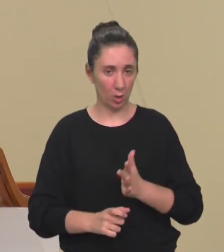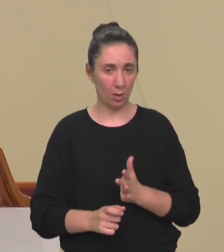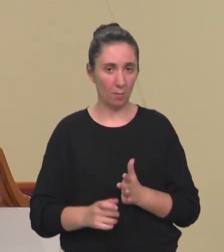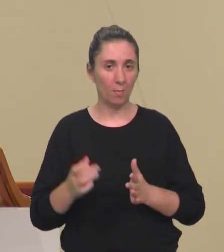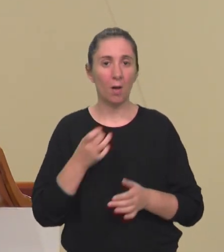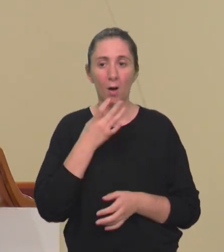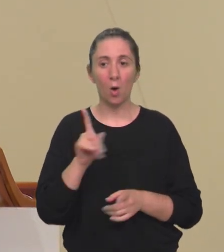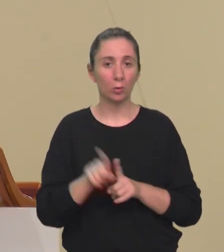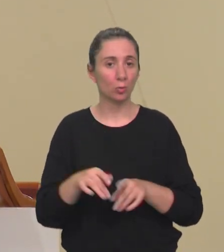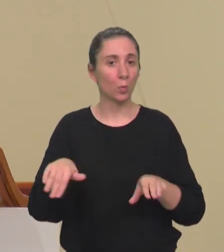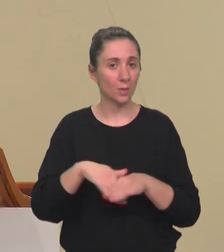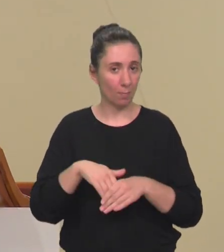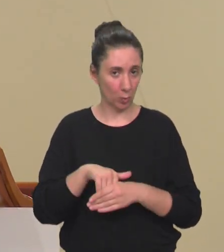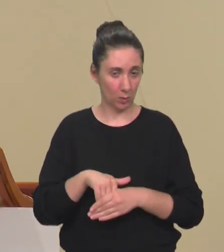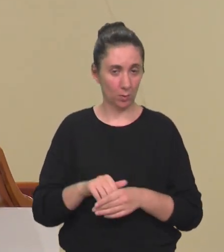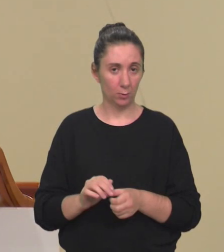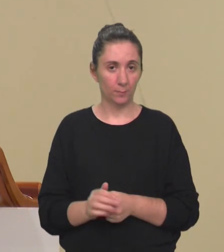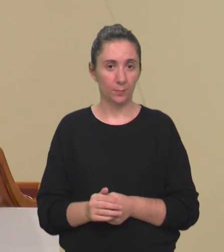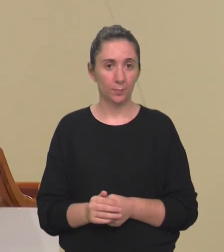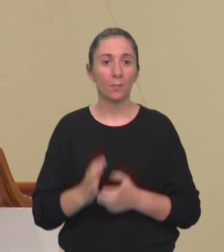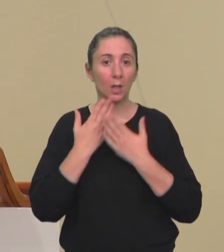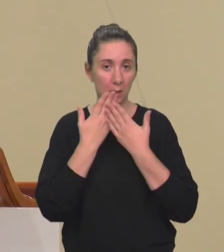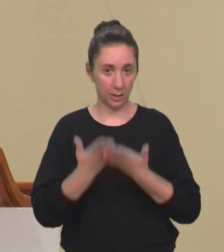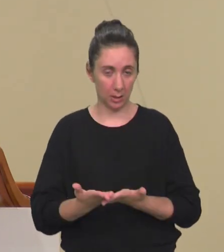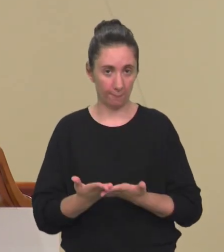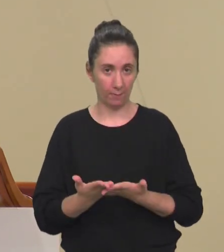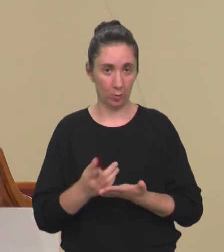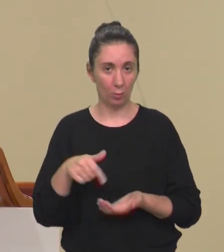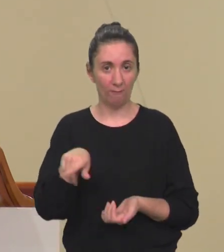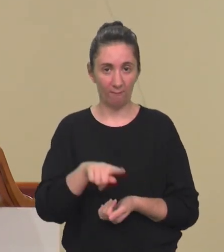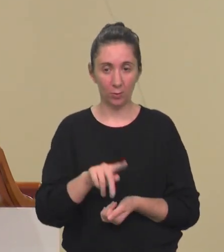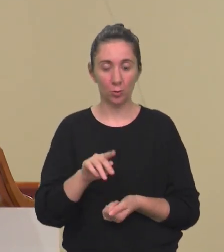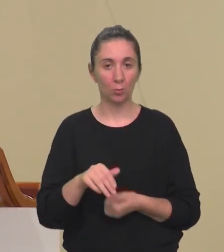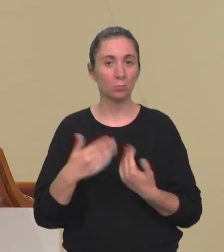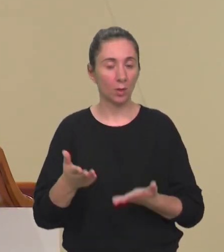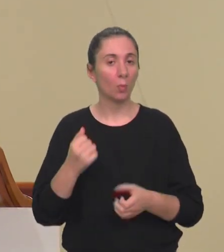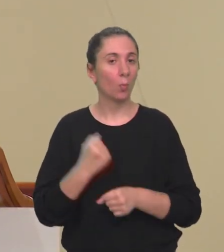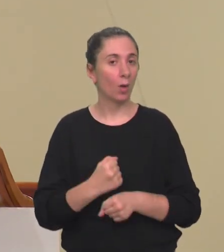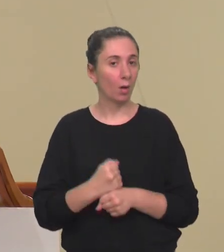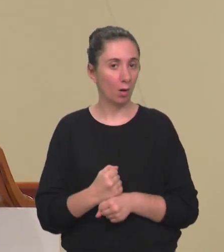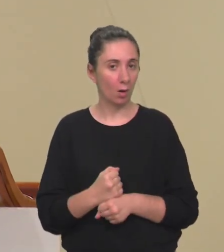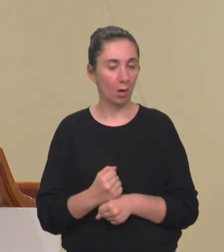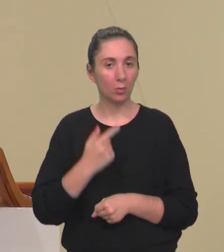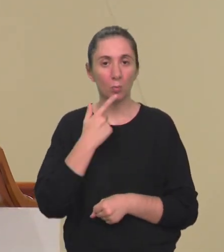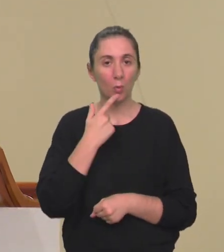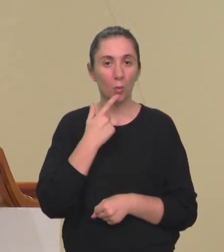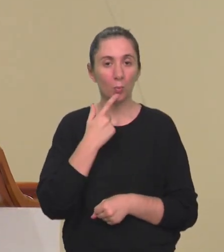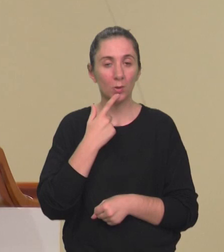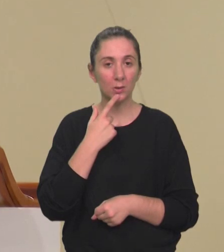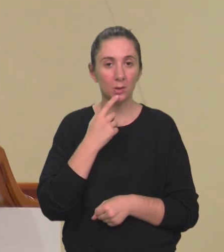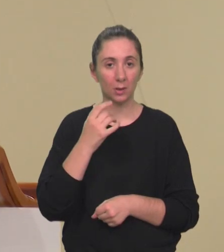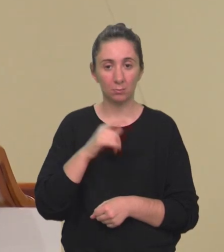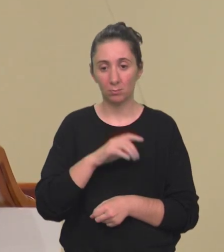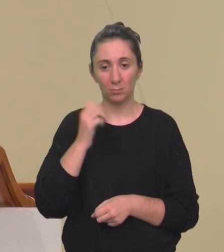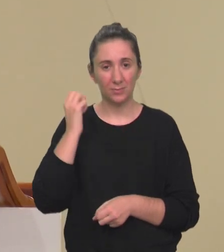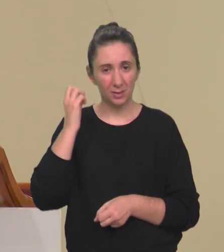članovima kao i zaposlenicima. Zahvaljujem vam na vašem predanom radu kojim se dana u